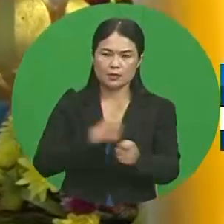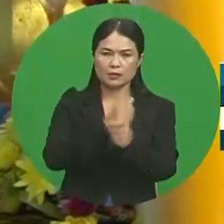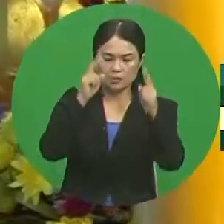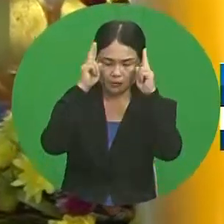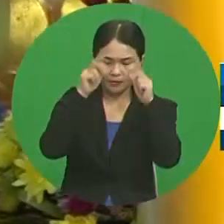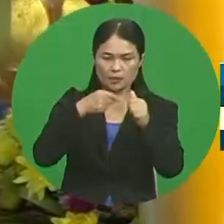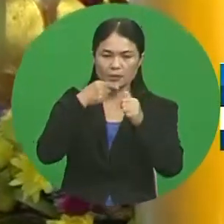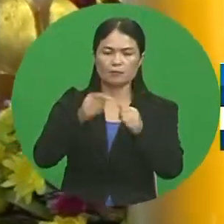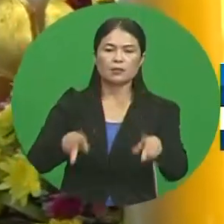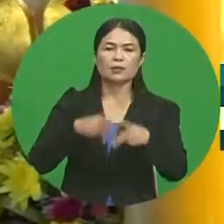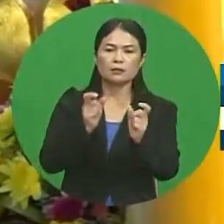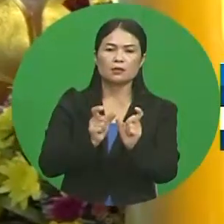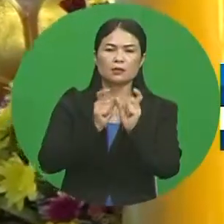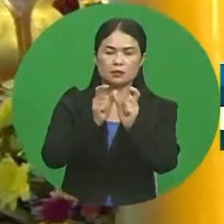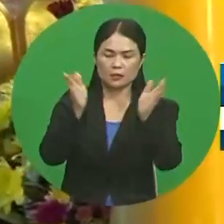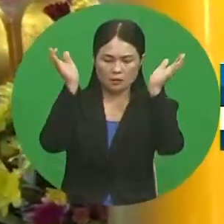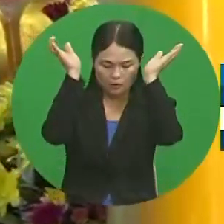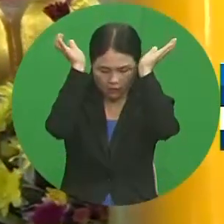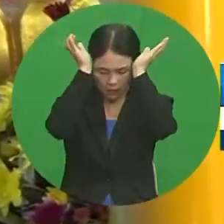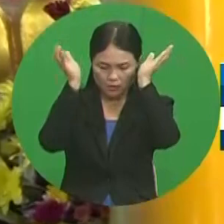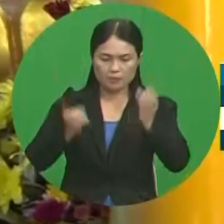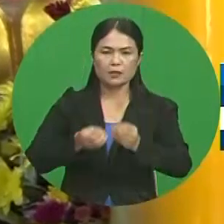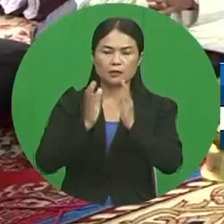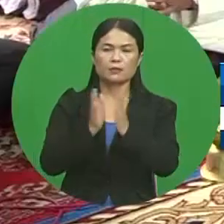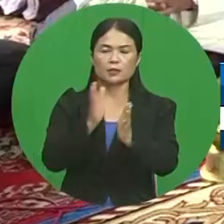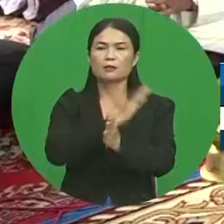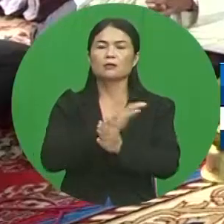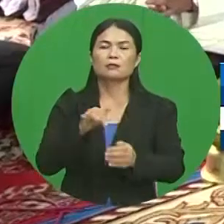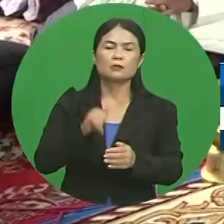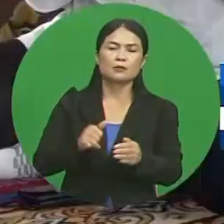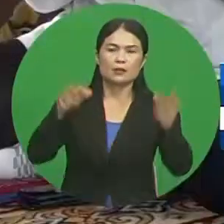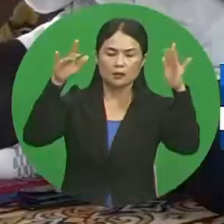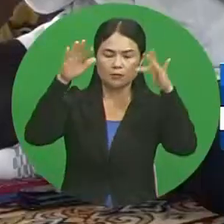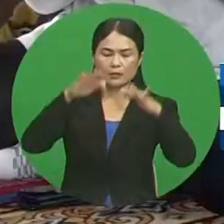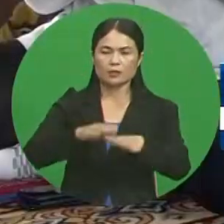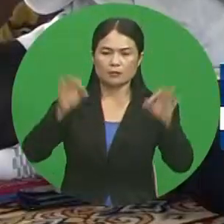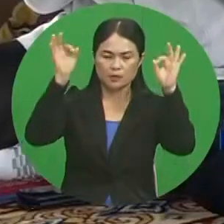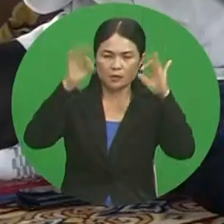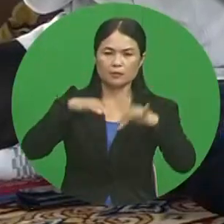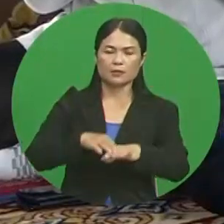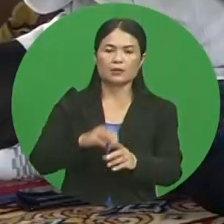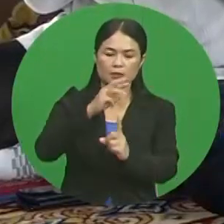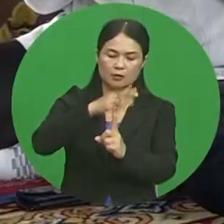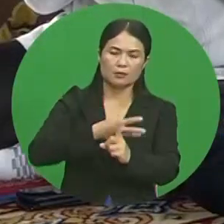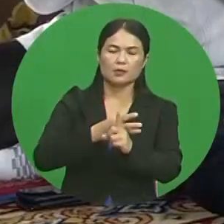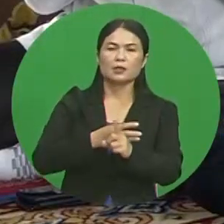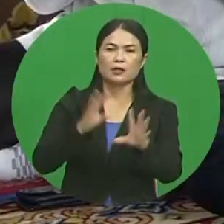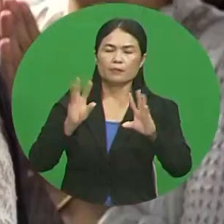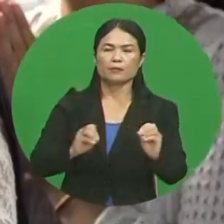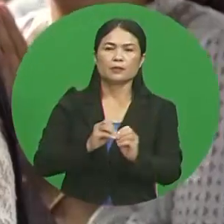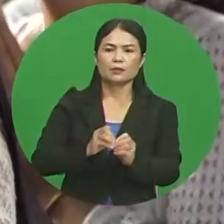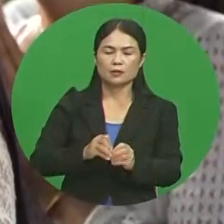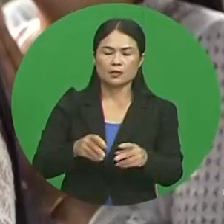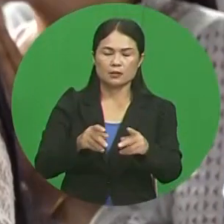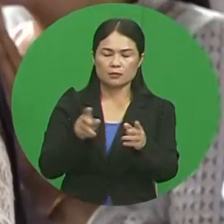ក្នុងឱកាសបង្ហាញអង្គធនទានវេប្រគេនព្រះសង្ឃដែលគង់ចាំព្រះវស្សាអស់កាលត្រៃមាសក្នុងពុទ្ធសីមាវត្តសា